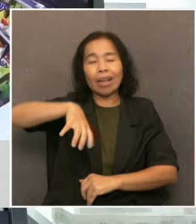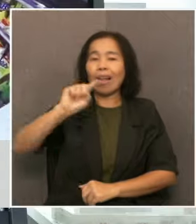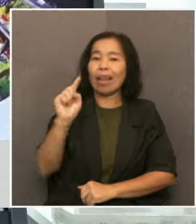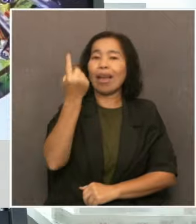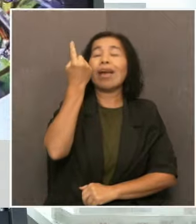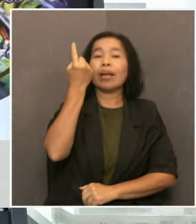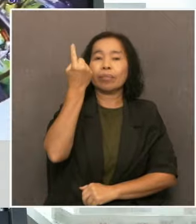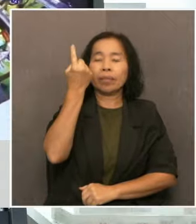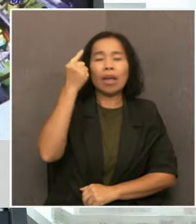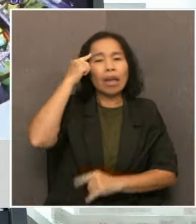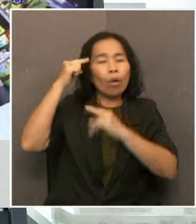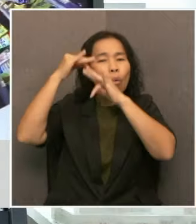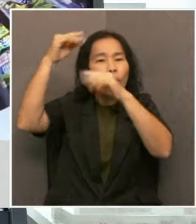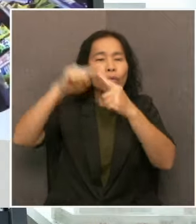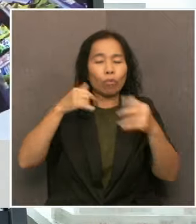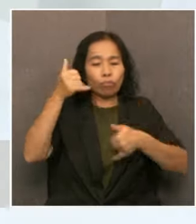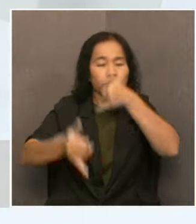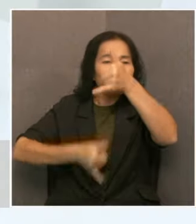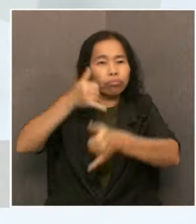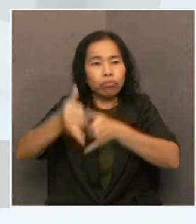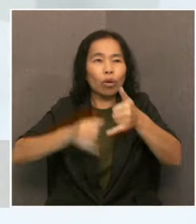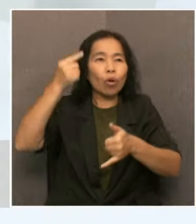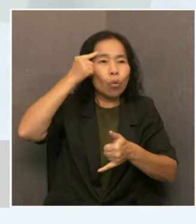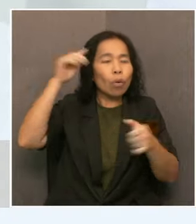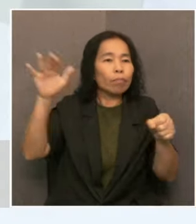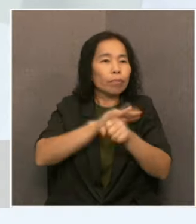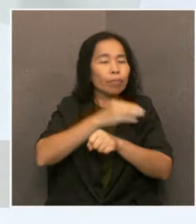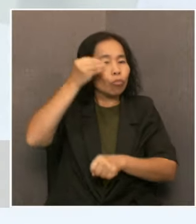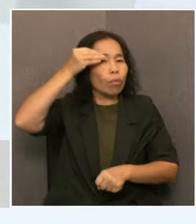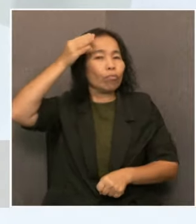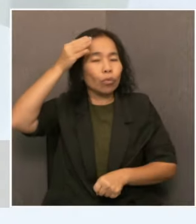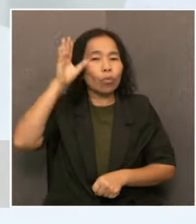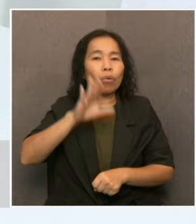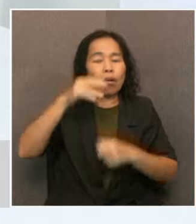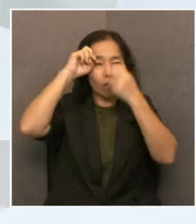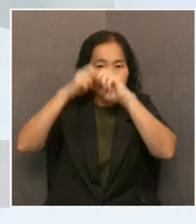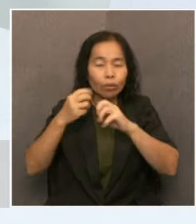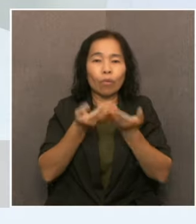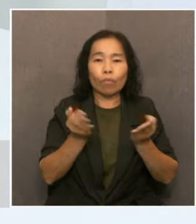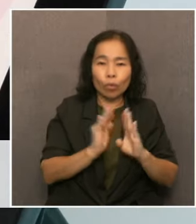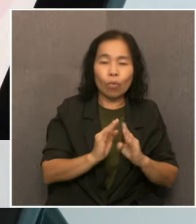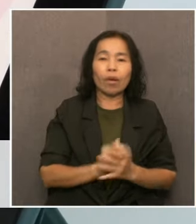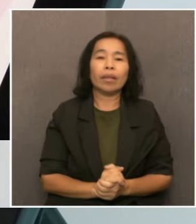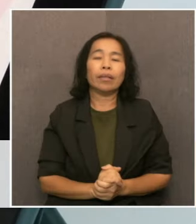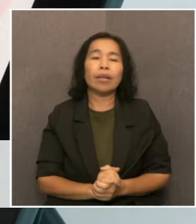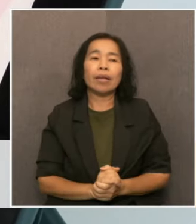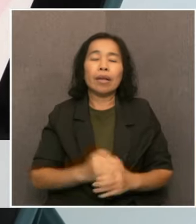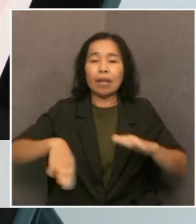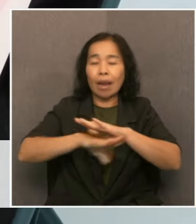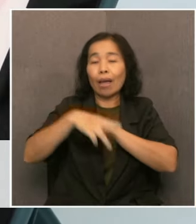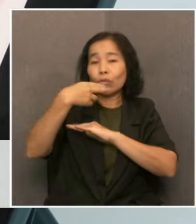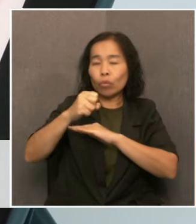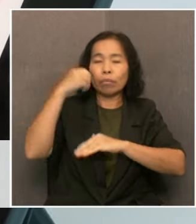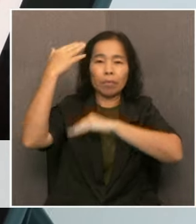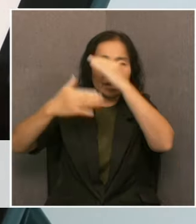โยมุ่งหวงให้เป็นพื้ที่แ่งการเรียรู้และเติมเผมศักยภาพของบุคคลออนทิสติและครอบครัว โดยหกษ romance ส impressions สรางพัฒนา